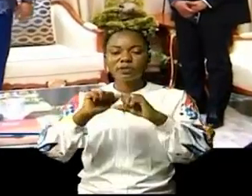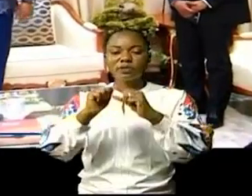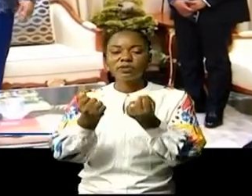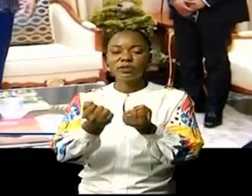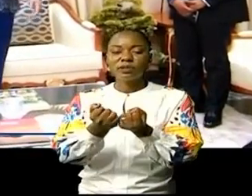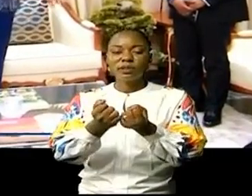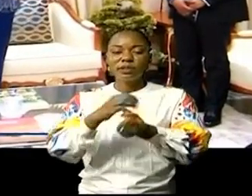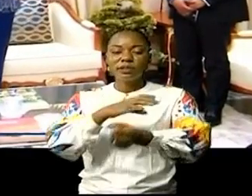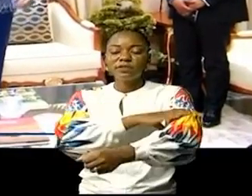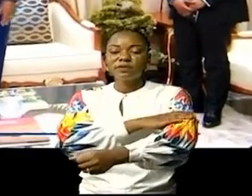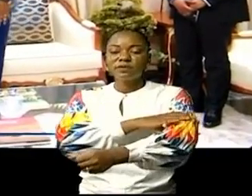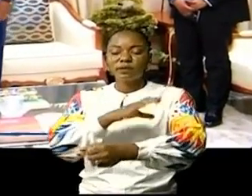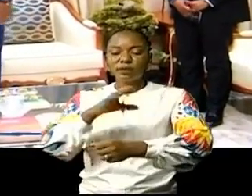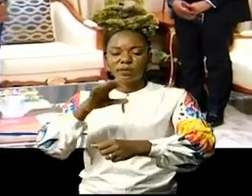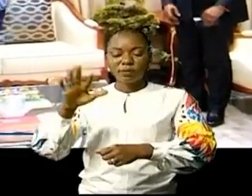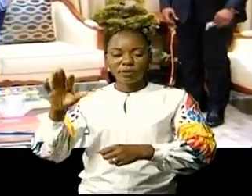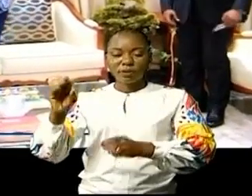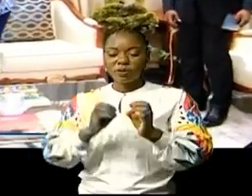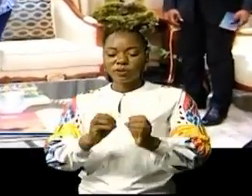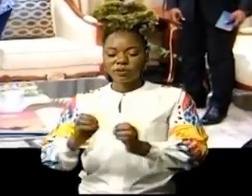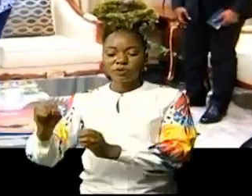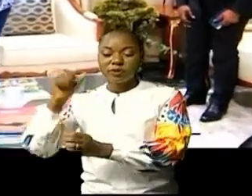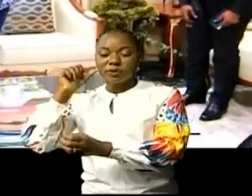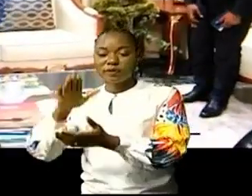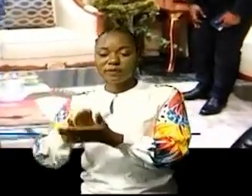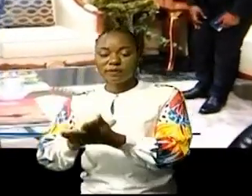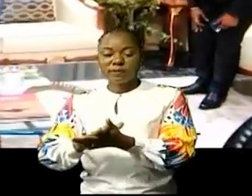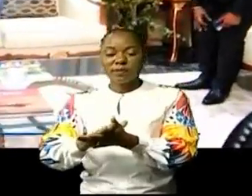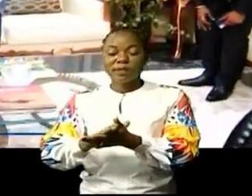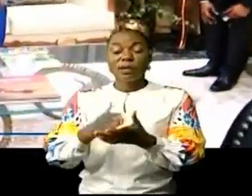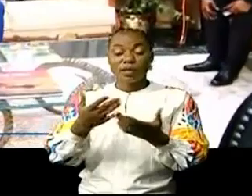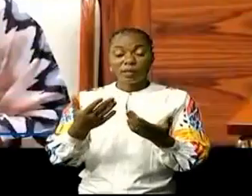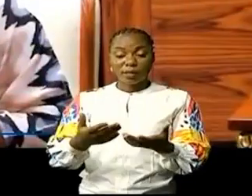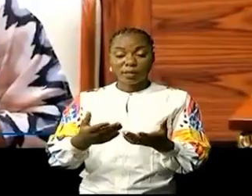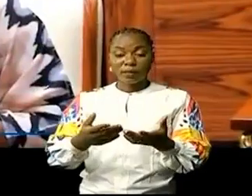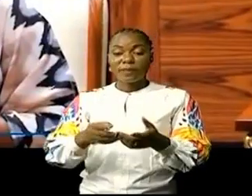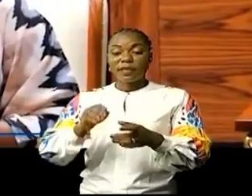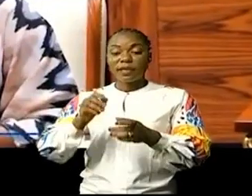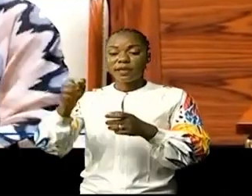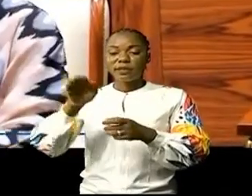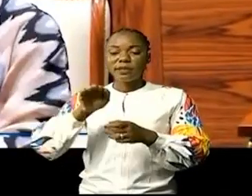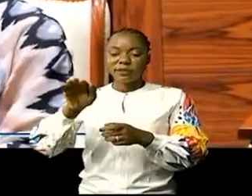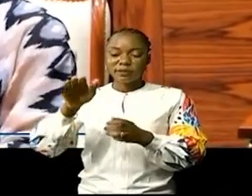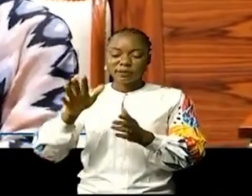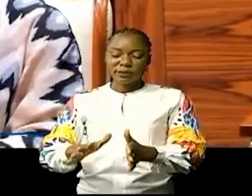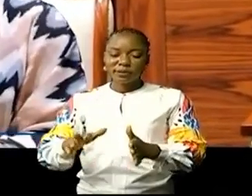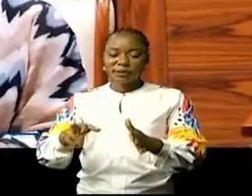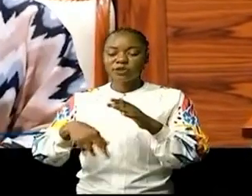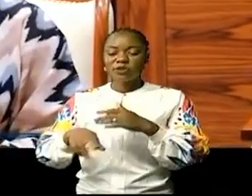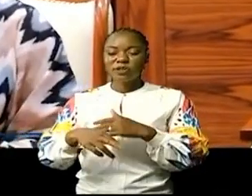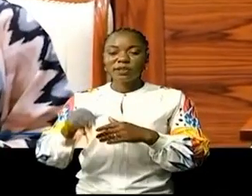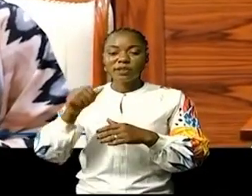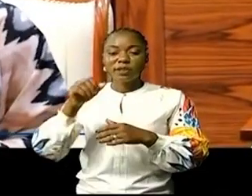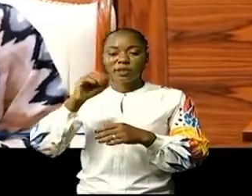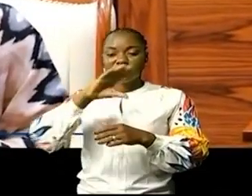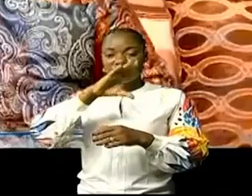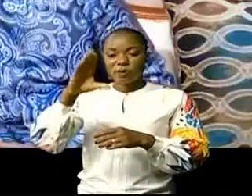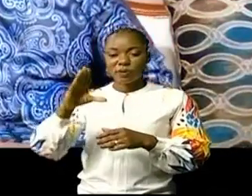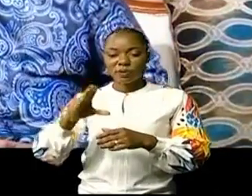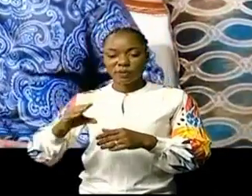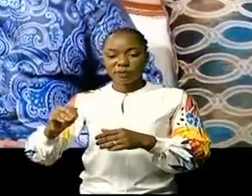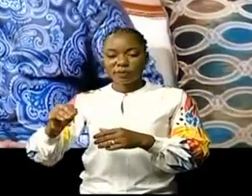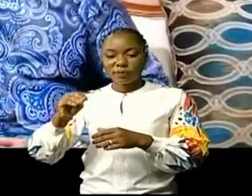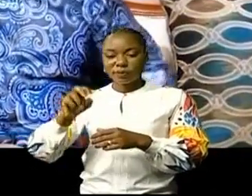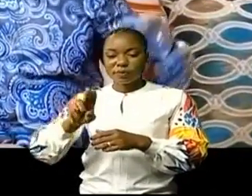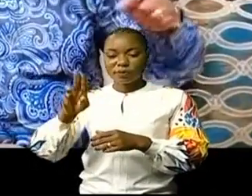civile congolaise, les organisations des femmes, la directrice régionale de l'ONU Femmes pour l'Afrique de l'Ouest et du Centre, Oulimata